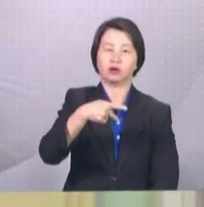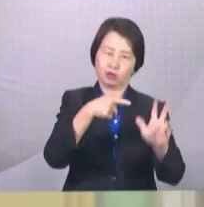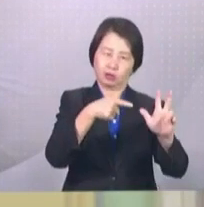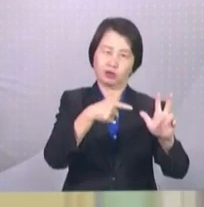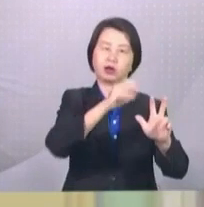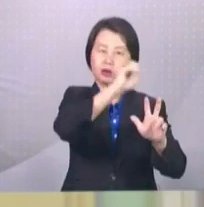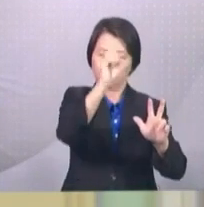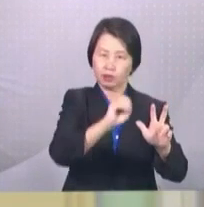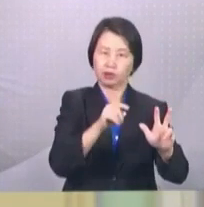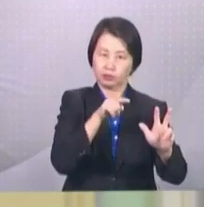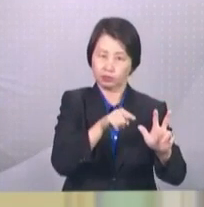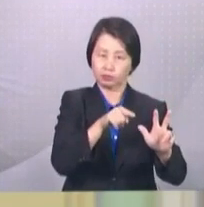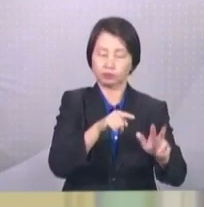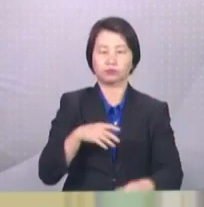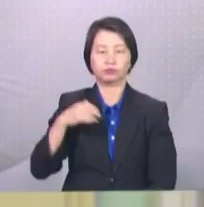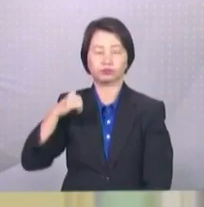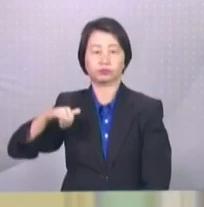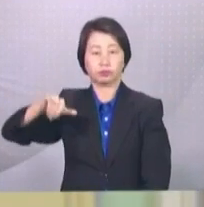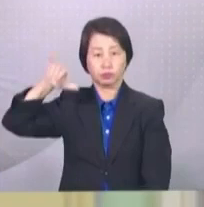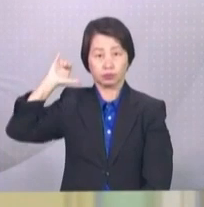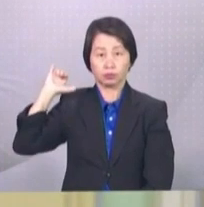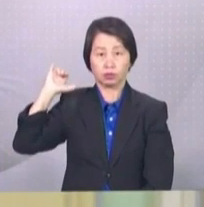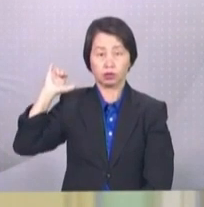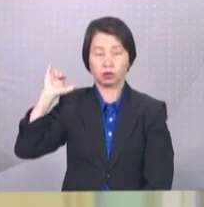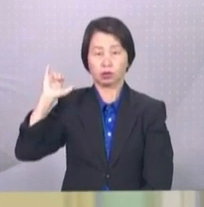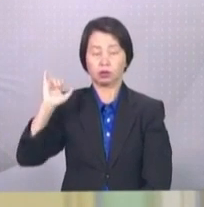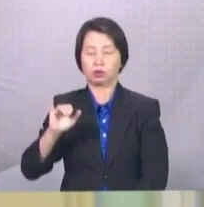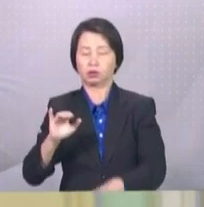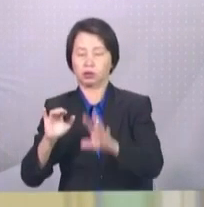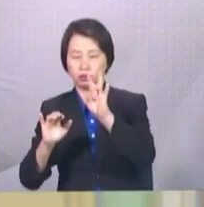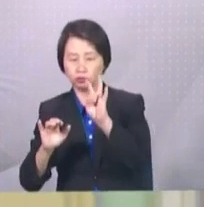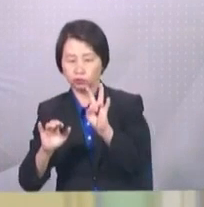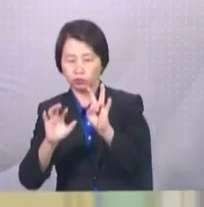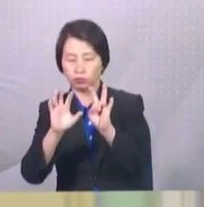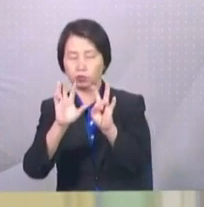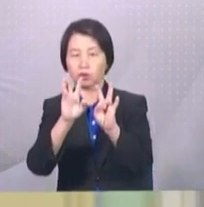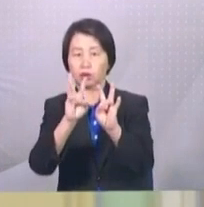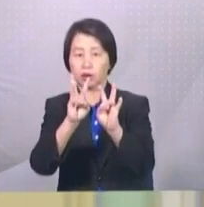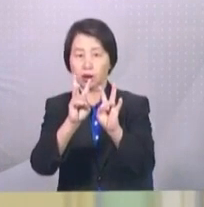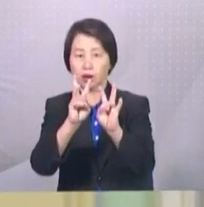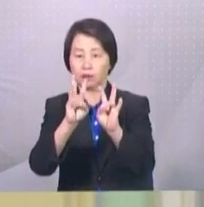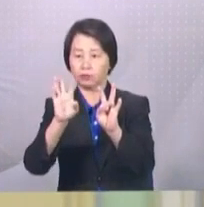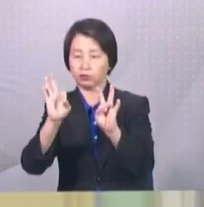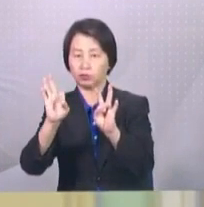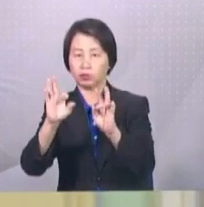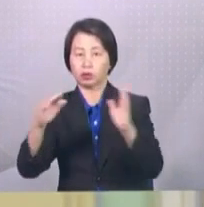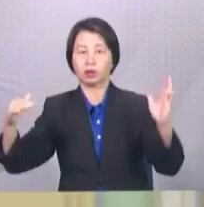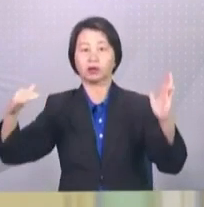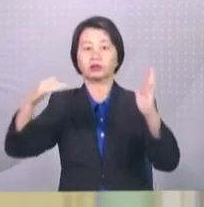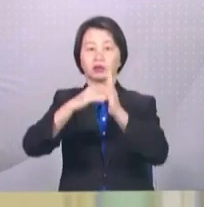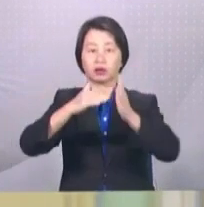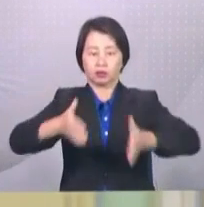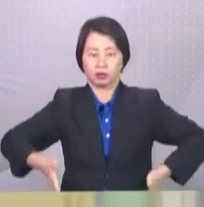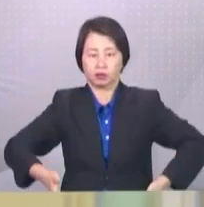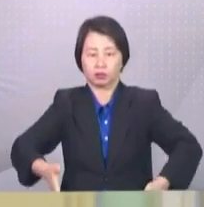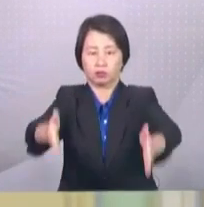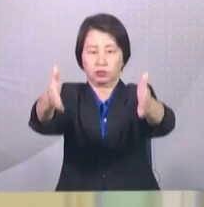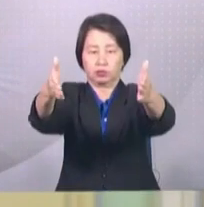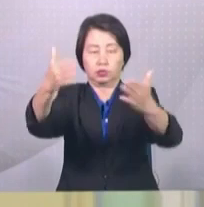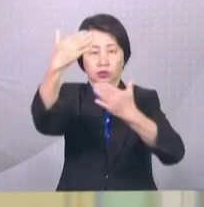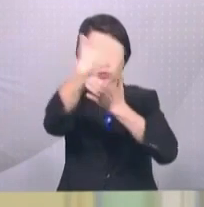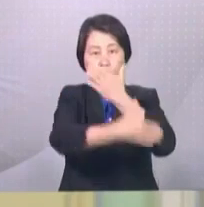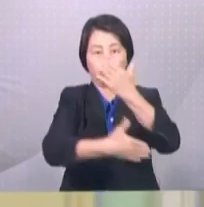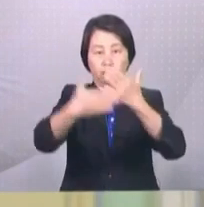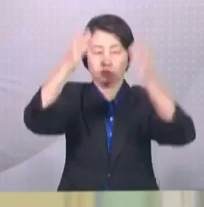semalam sebanyak 769 kata Jalan Raya diadakan di seluruh